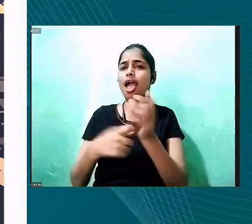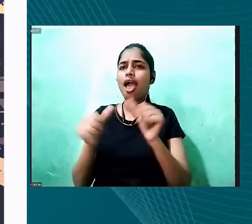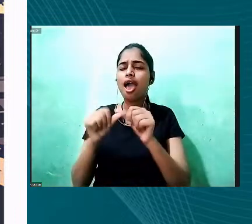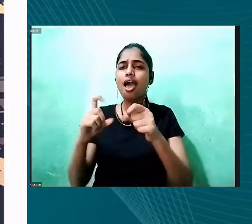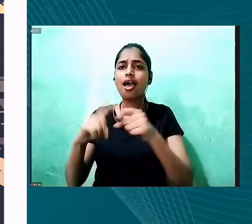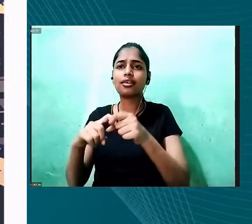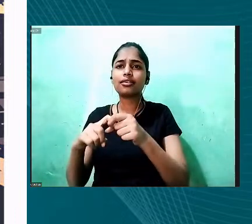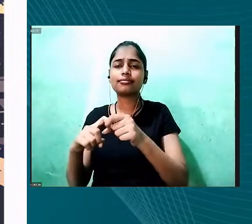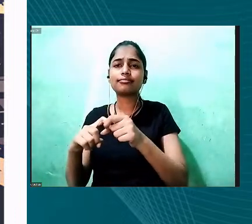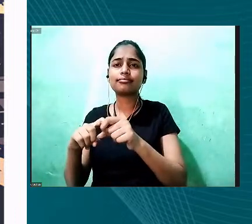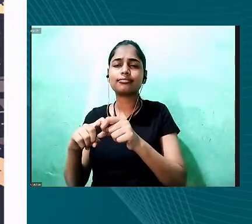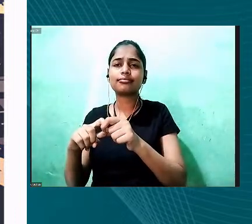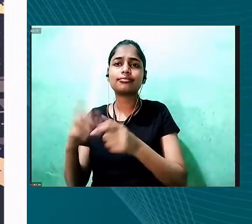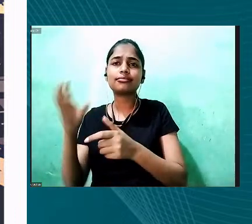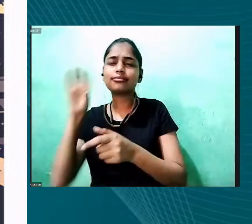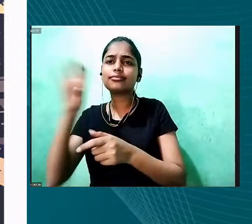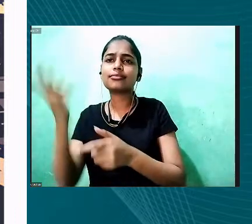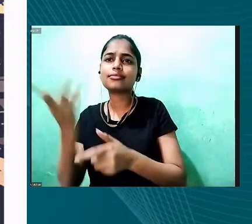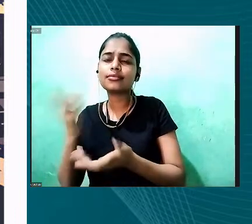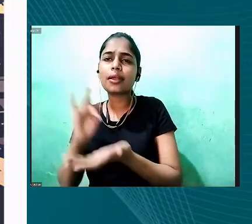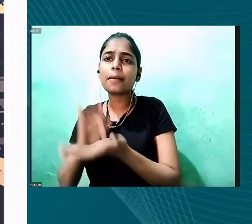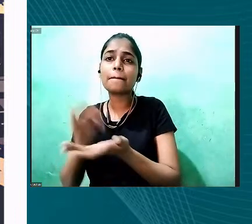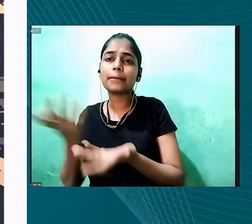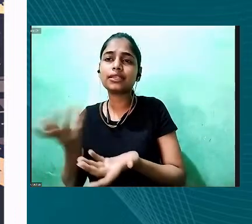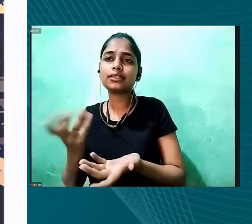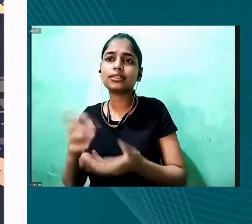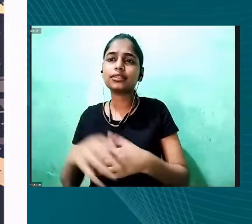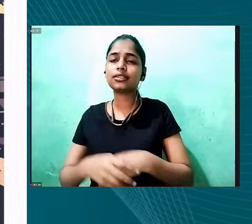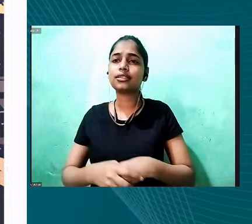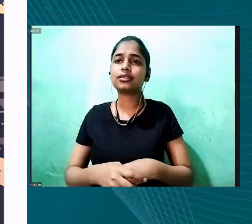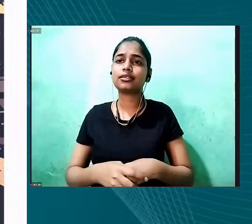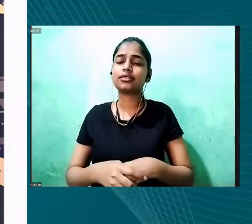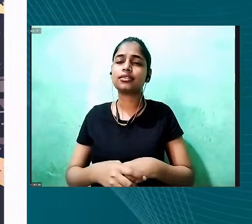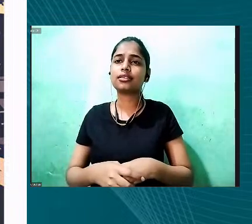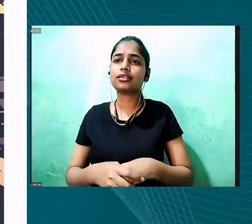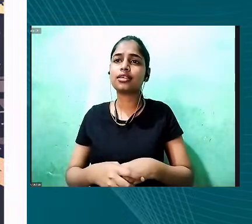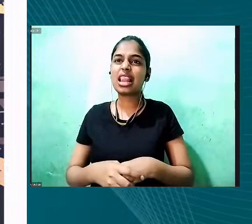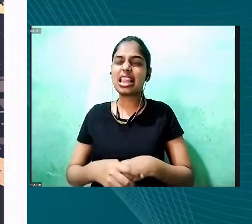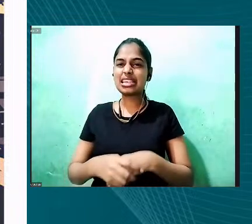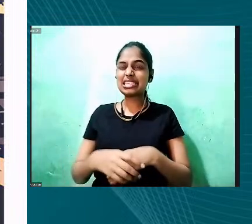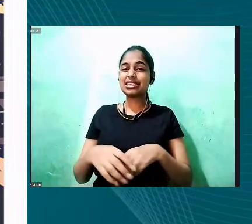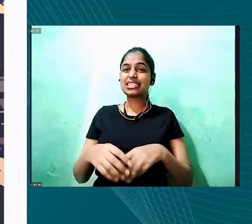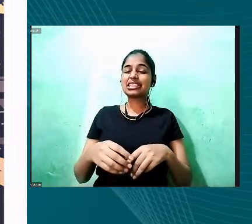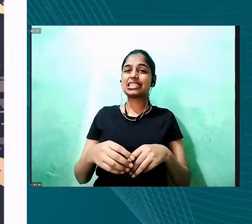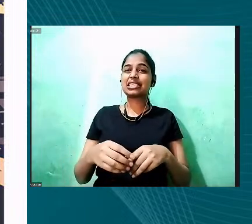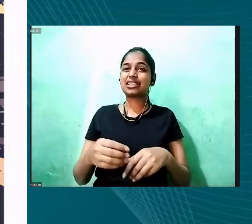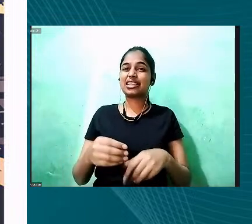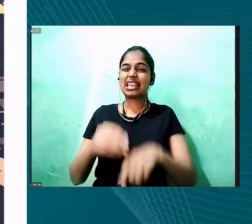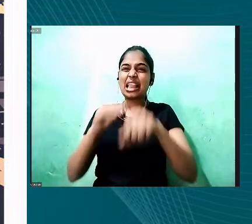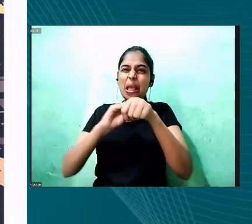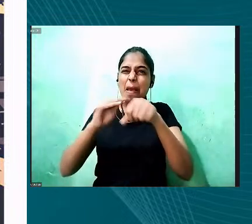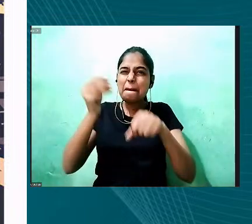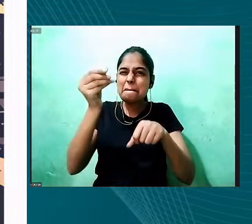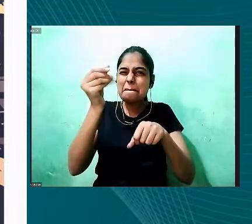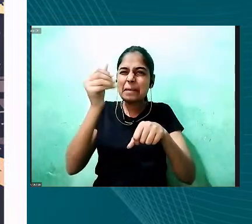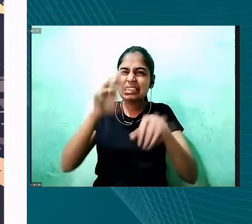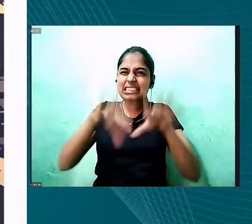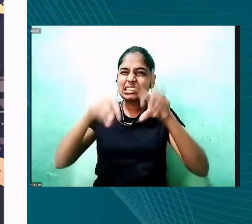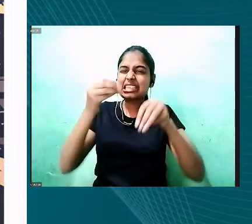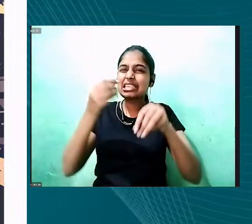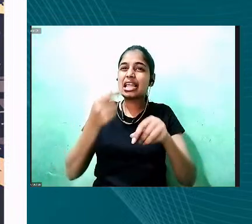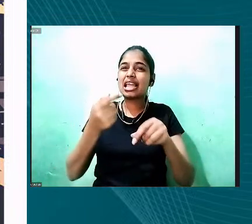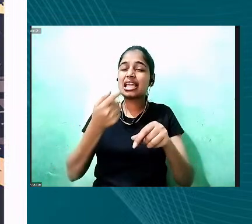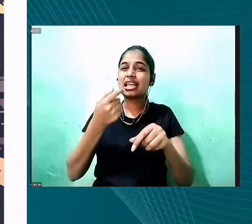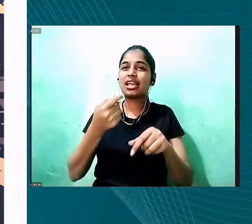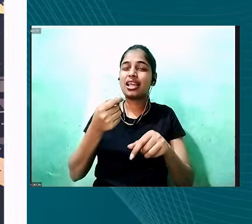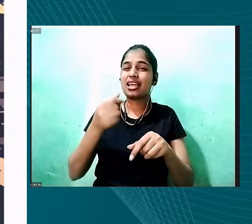there are a lot of marshes. Marshes are like दलदल, जहाँ पे कीचड़ होता है. तो कीचड़ में we can